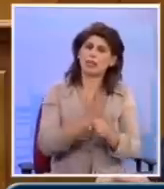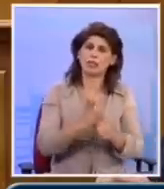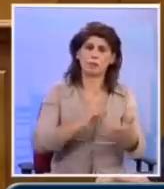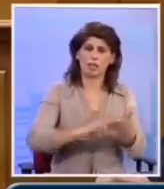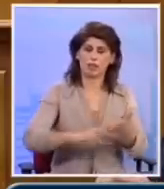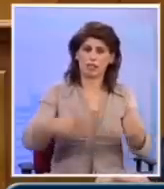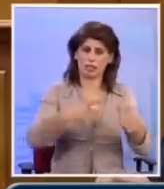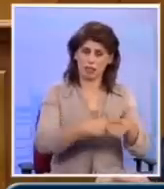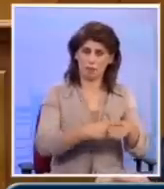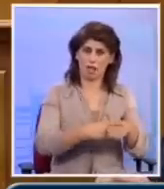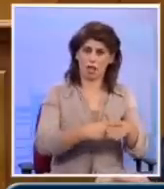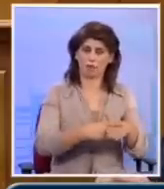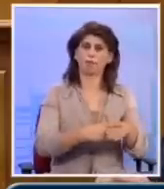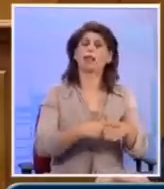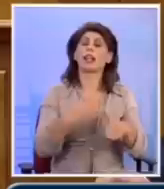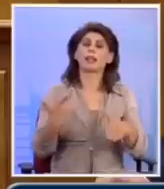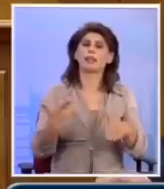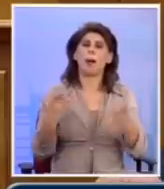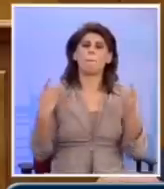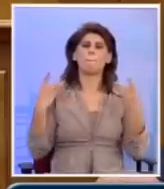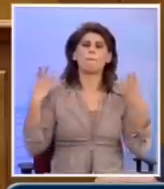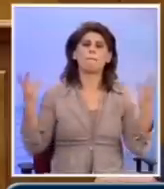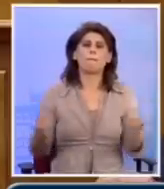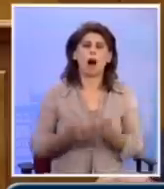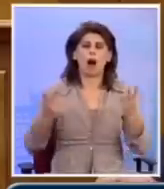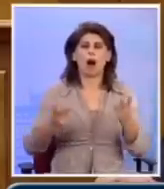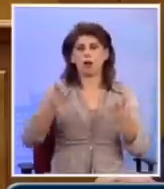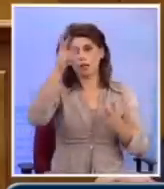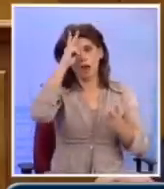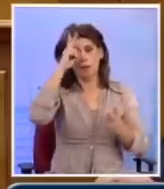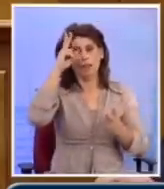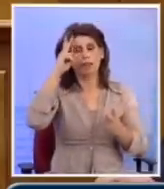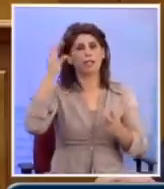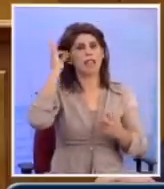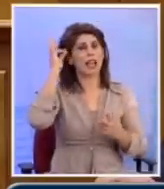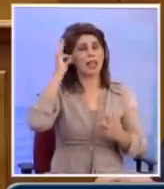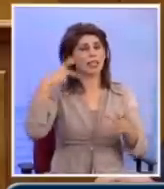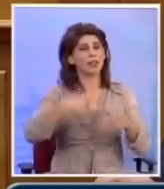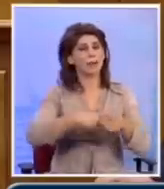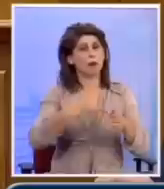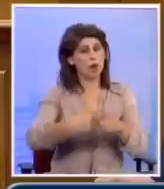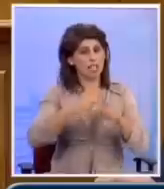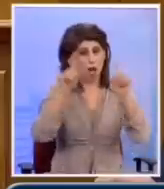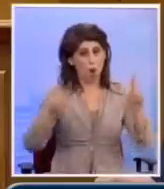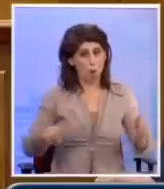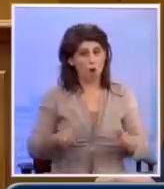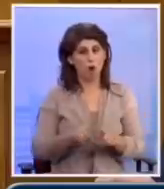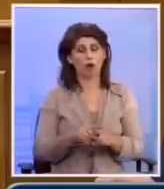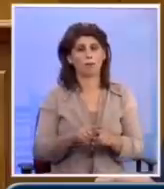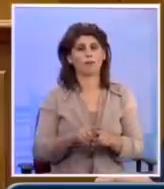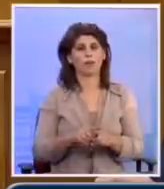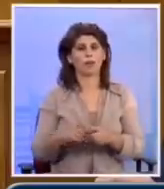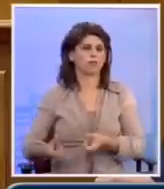ασφαλιστικά ταμεία, ήταν να ξελαφρώσει τις γερμανικές και γαλλικές τράπεζες από τα ελληνικά ομόλογα και